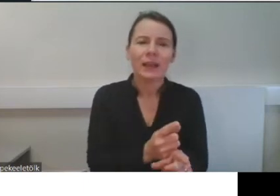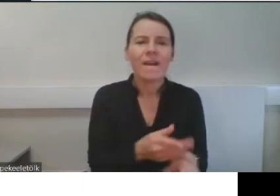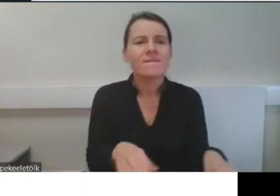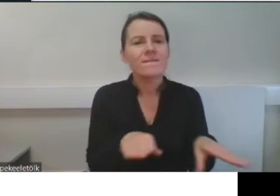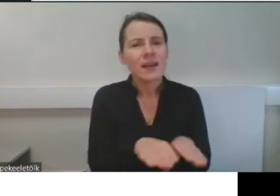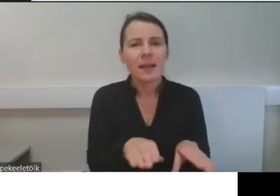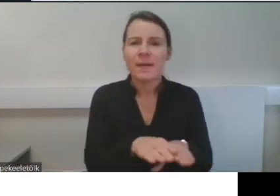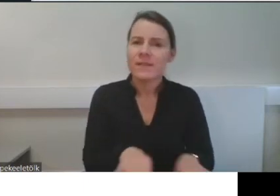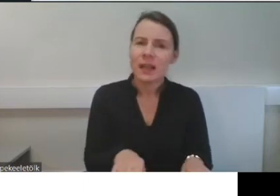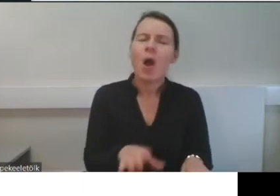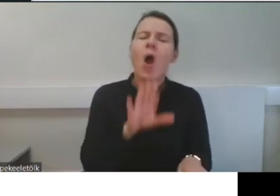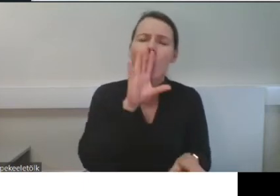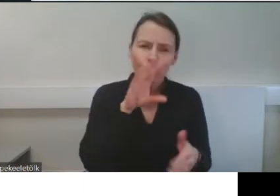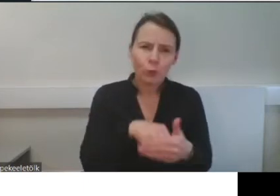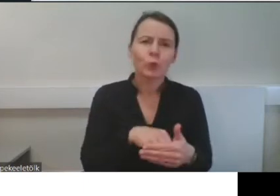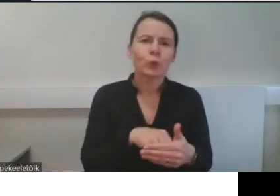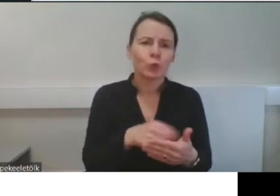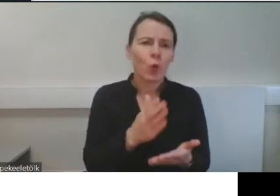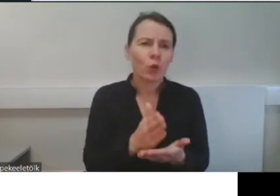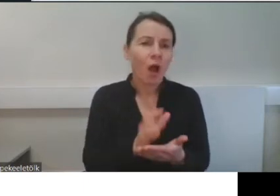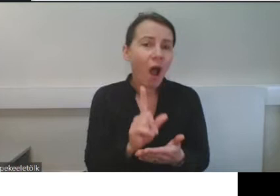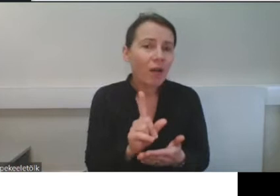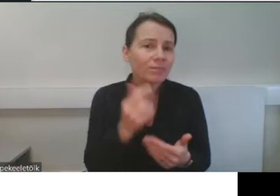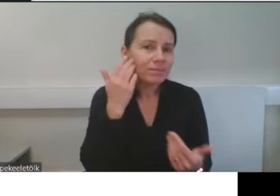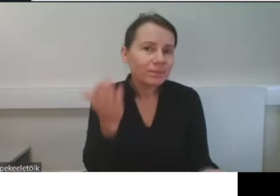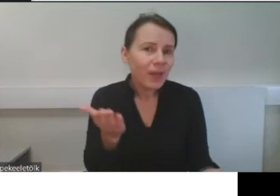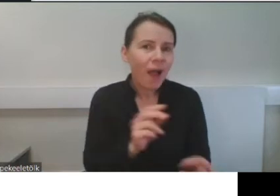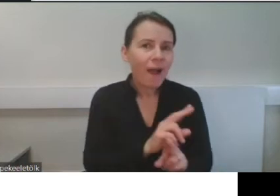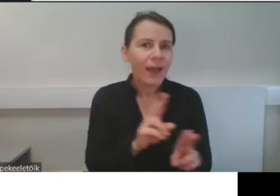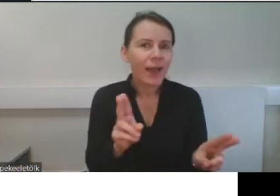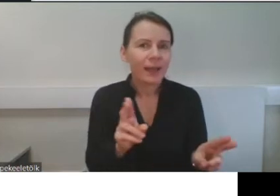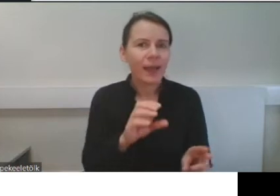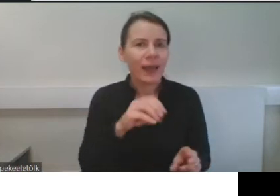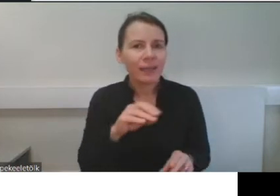pöördumisi kasvatanud, aga puude puhul muidugi tuleb arvesse võtta seda, et